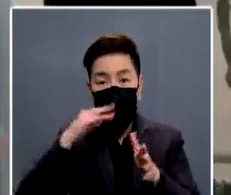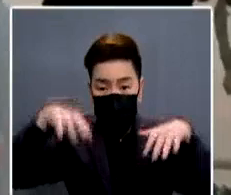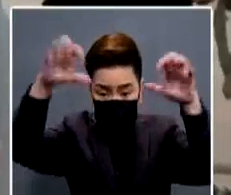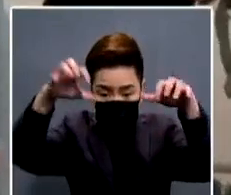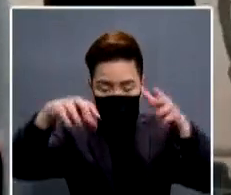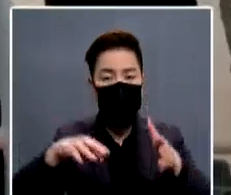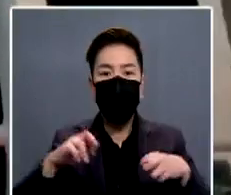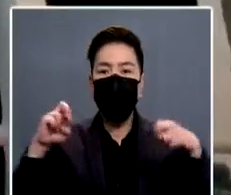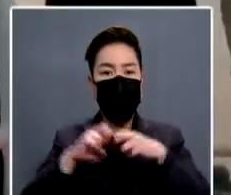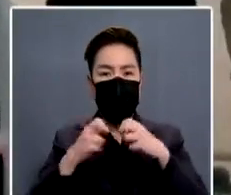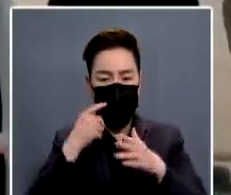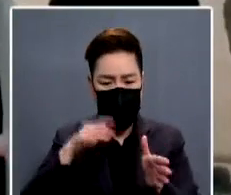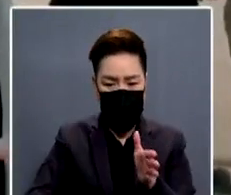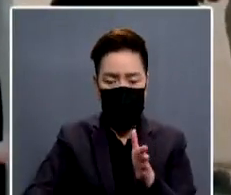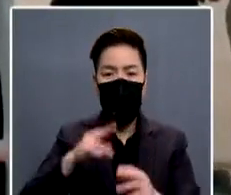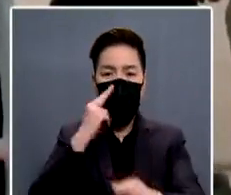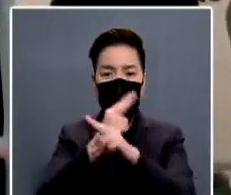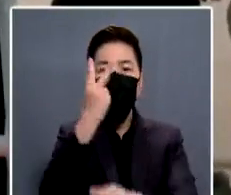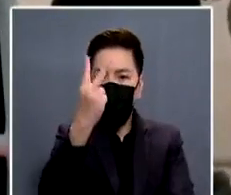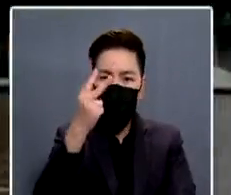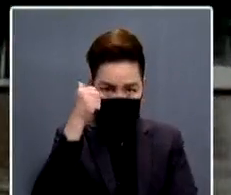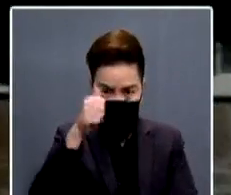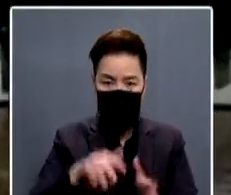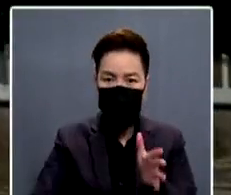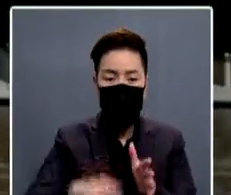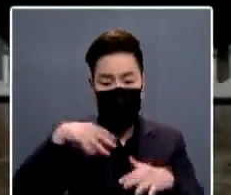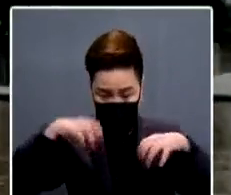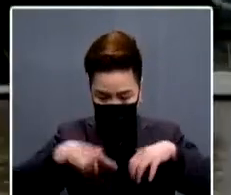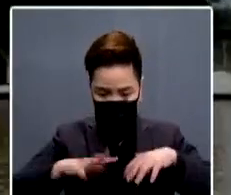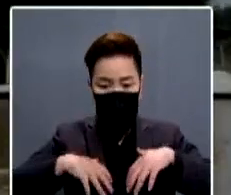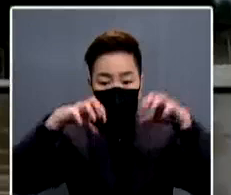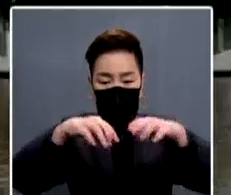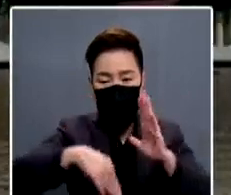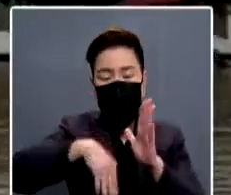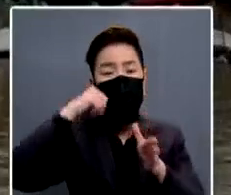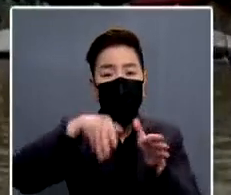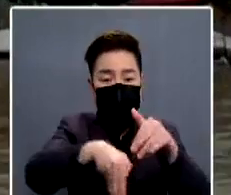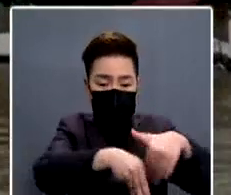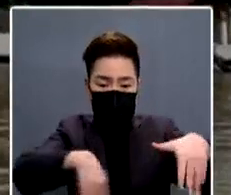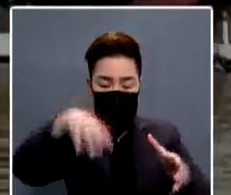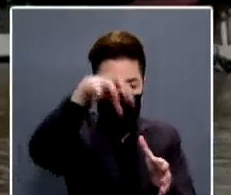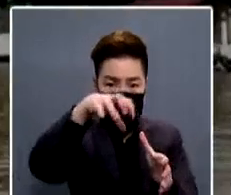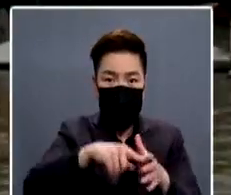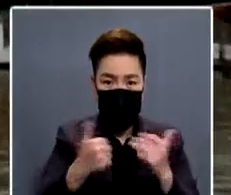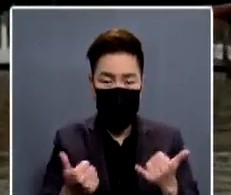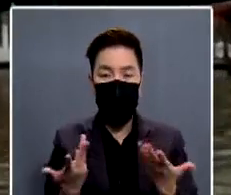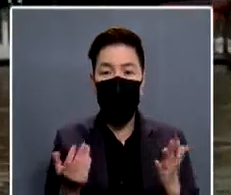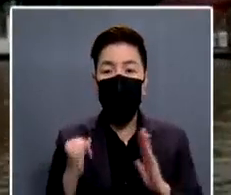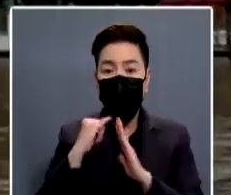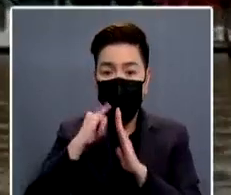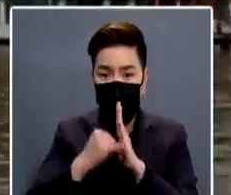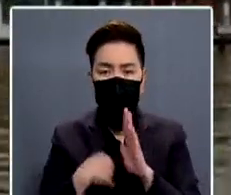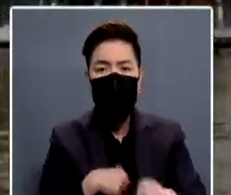ขื่อนลงมาไม่ต้องกังวล ยังได้ประมาณ2เท ่ า ใช่นะคะเพราะฉะนั้นเนี่ยคุมสถานการณ์ได้อย่างไม่ต้องวิตกกังวลนะคะส่วนหนังสือที่ทางจังหวัดเตือน